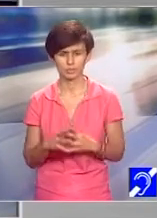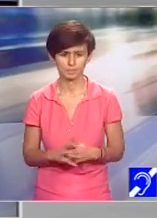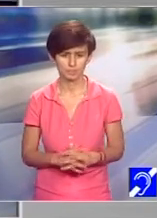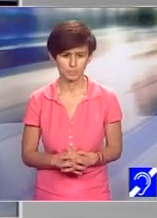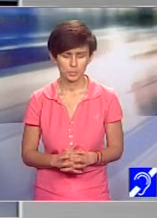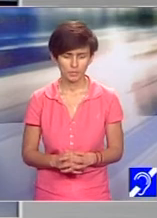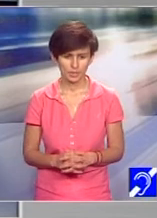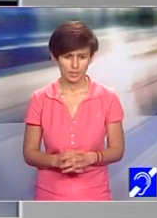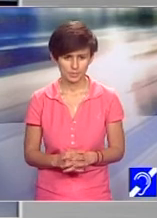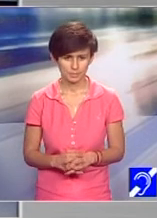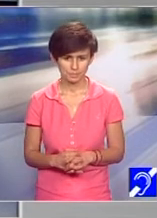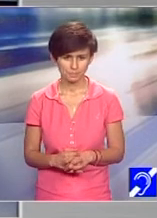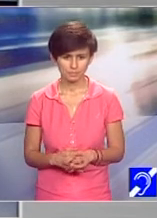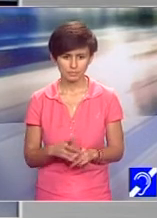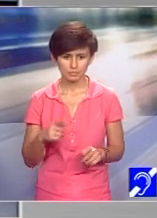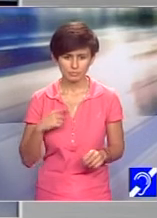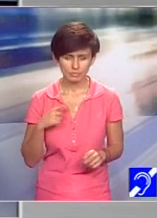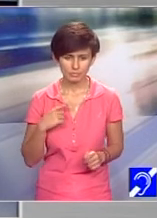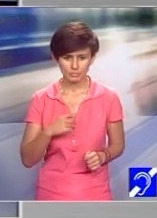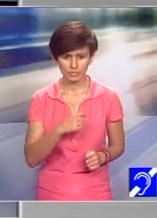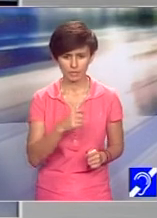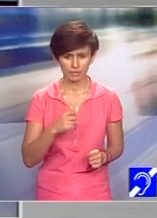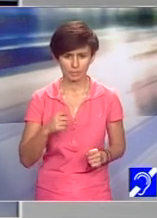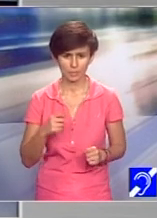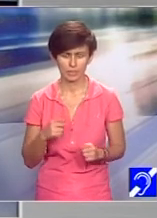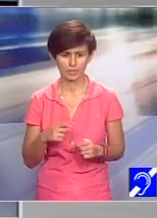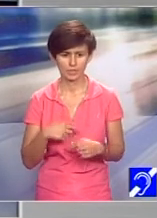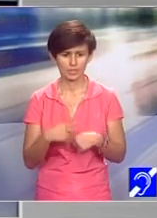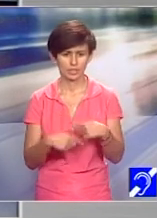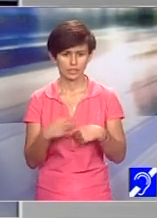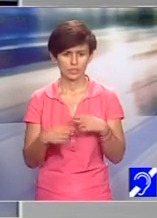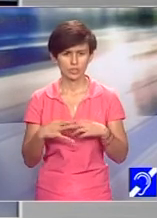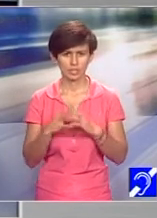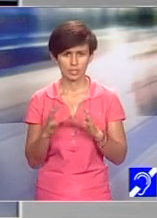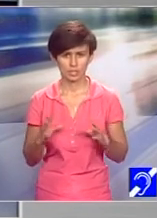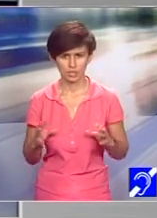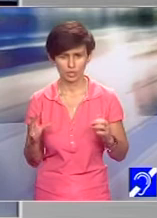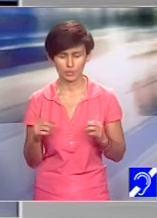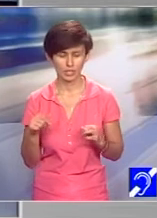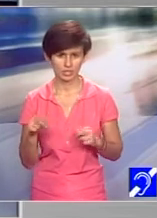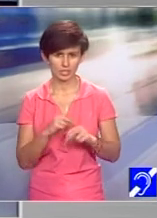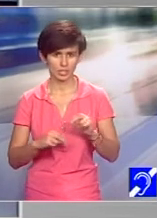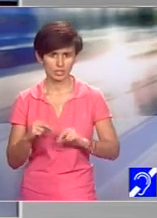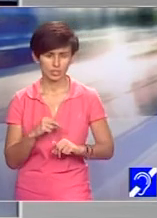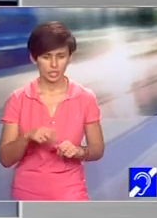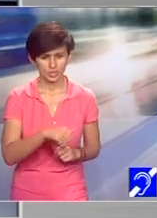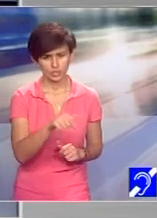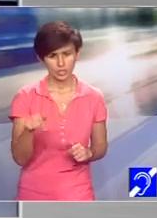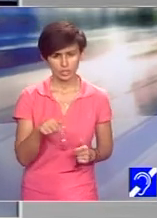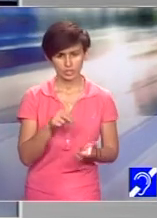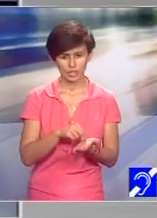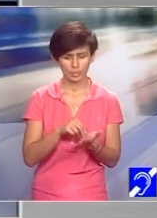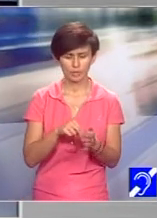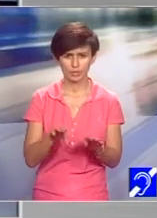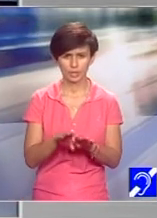proiect derulat în România de această asociație Active Watch. Noi le propunem colegilor,